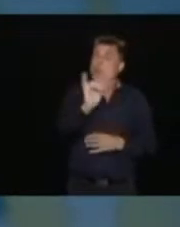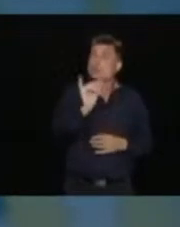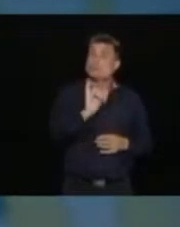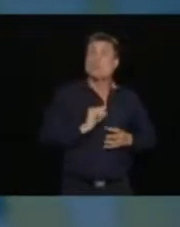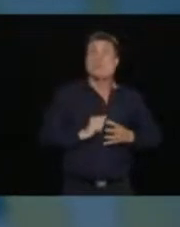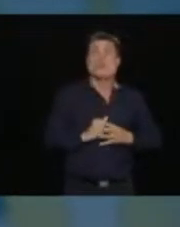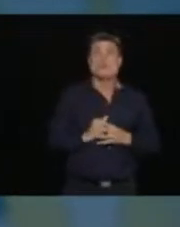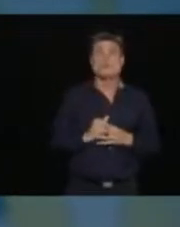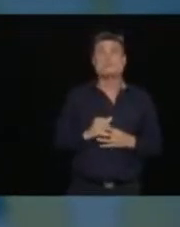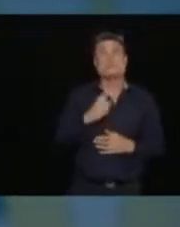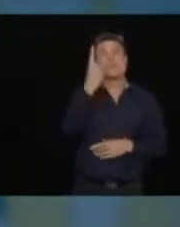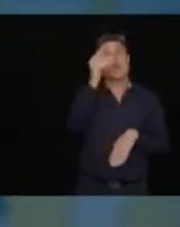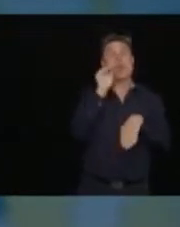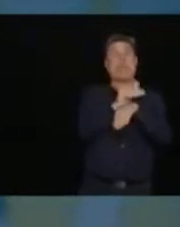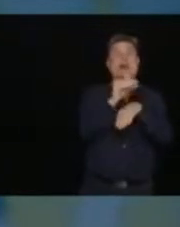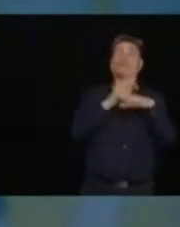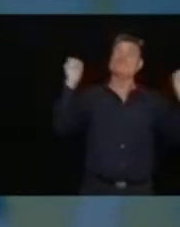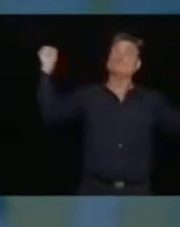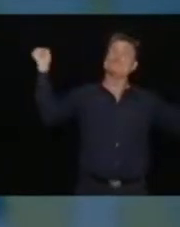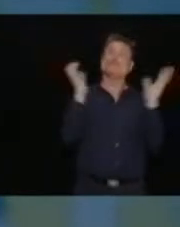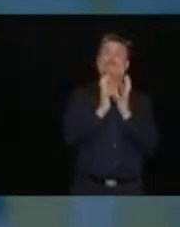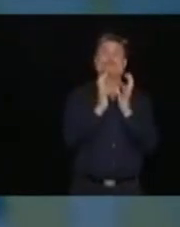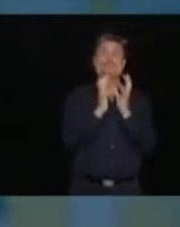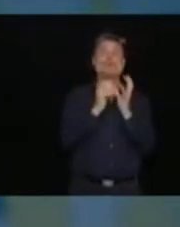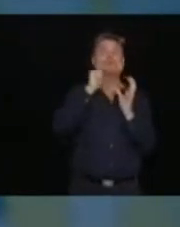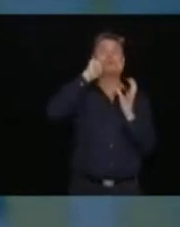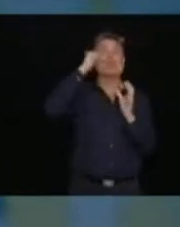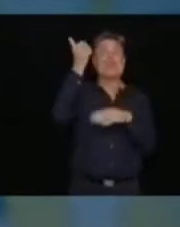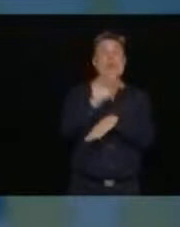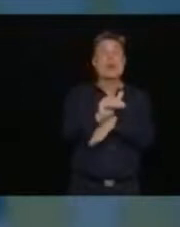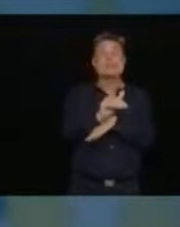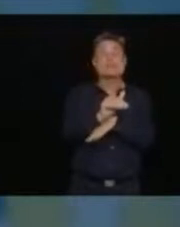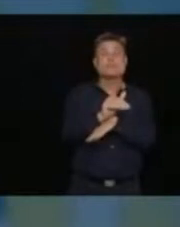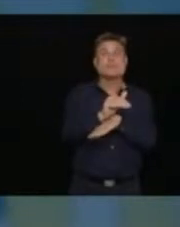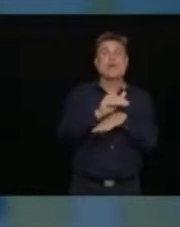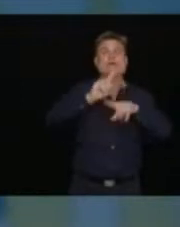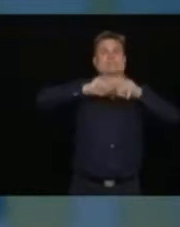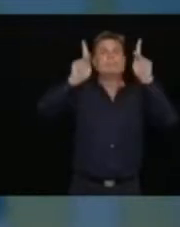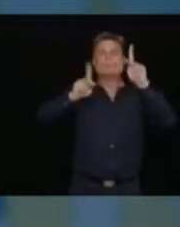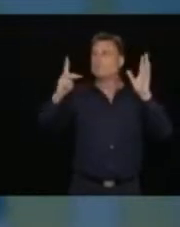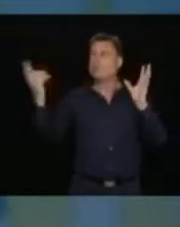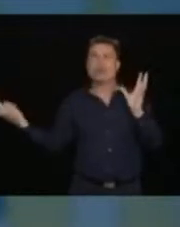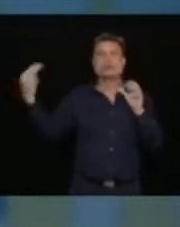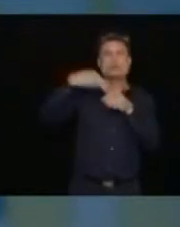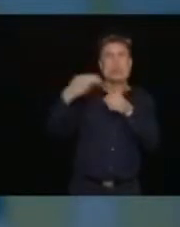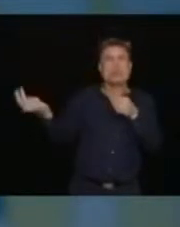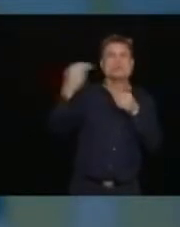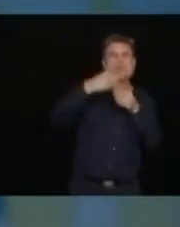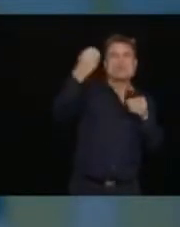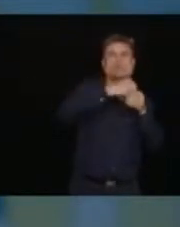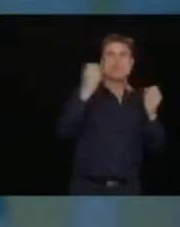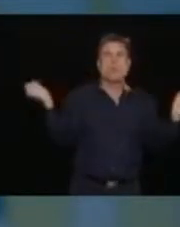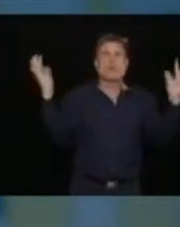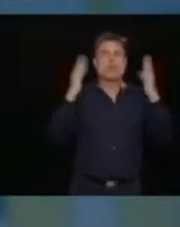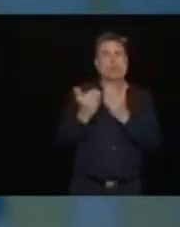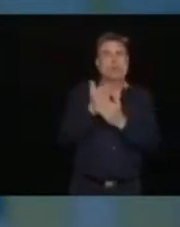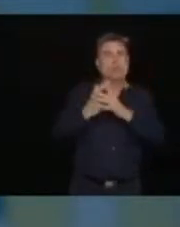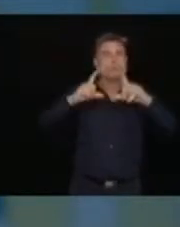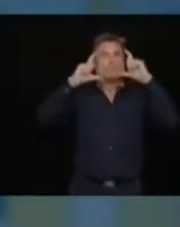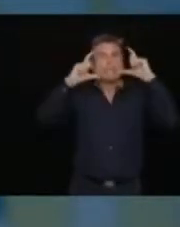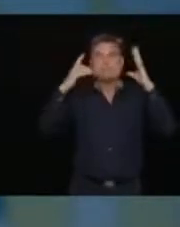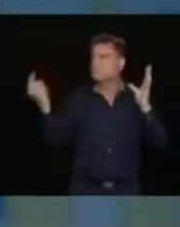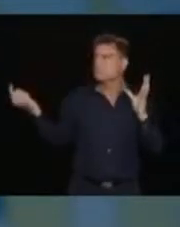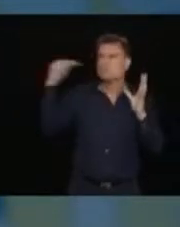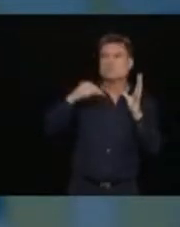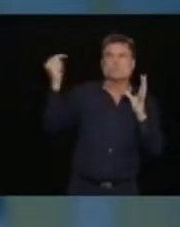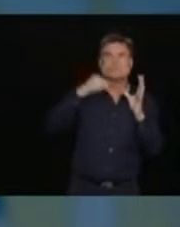这些呢导致了人容易的这个病毒的传播，所以这个对我们的公卫系统的人员来讲